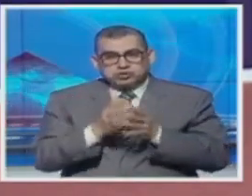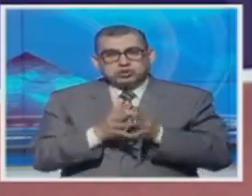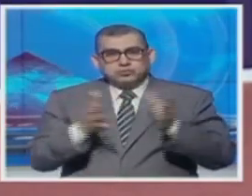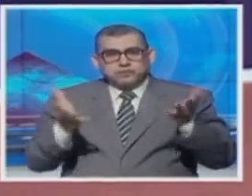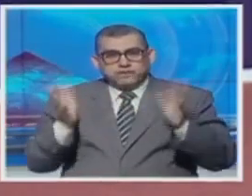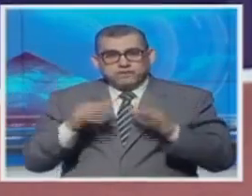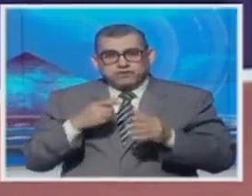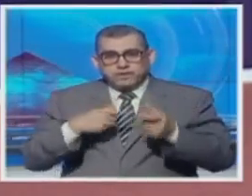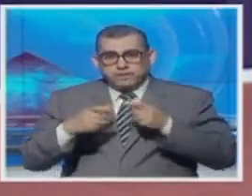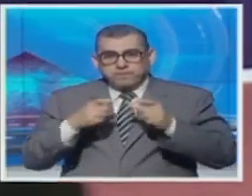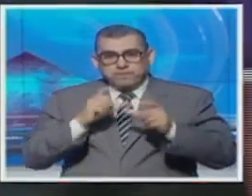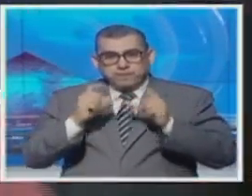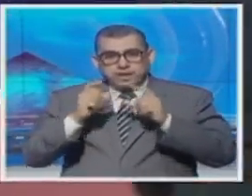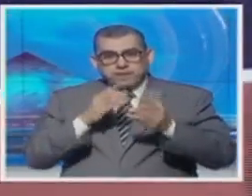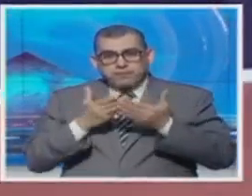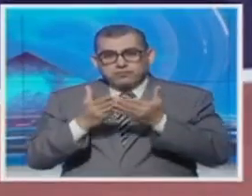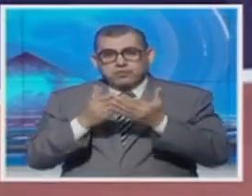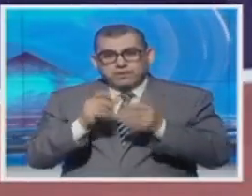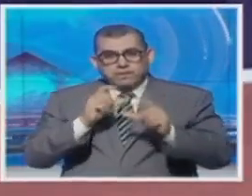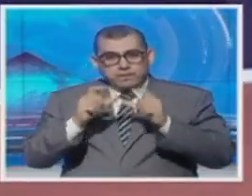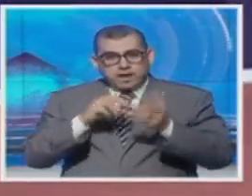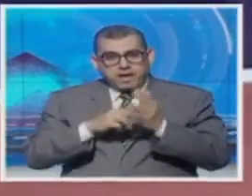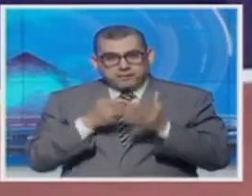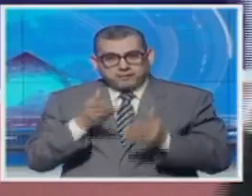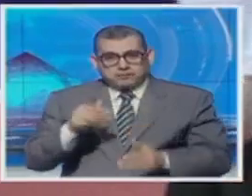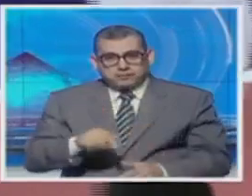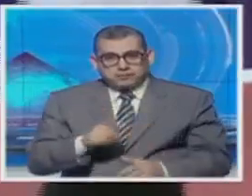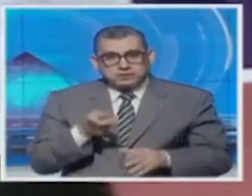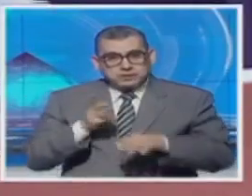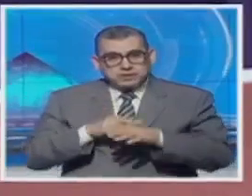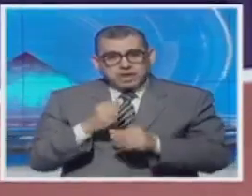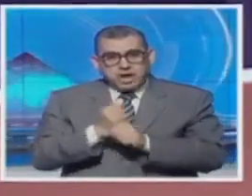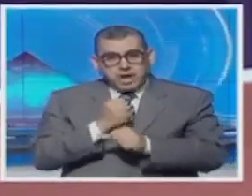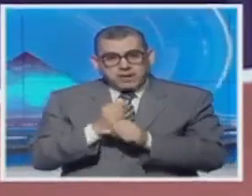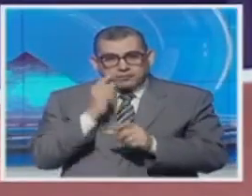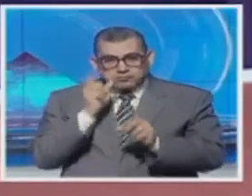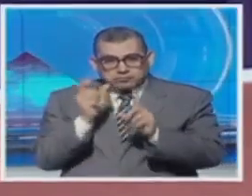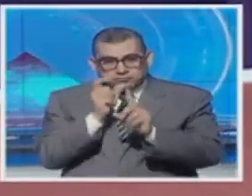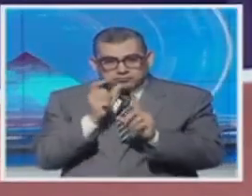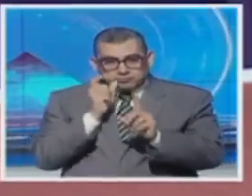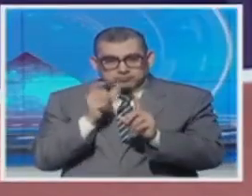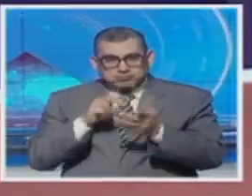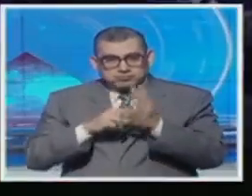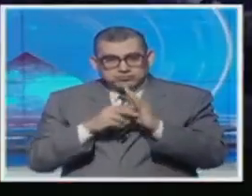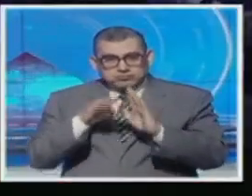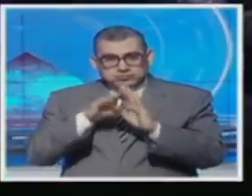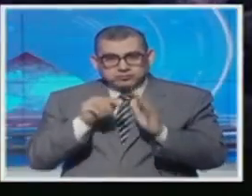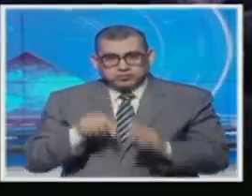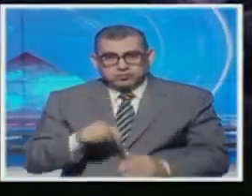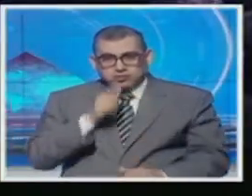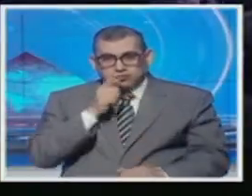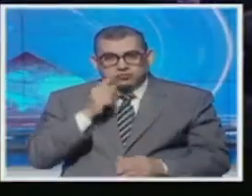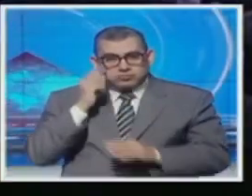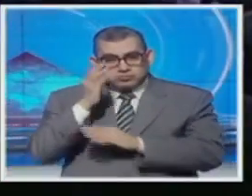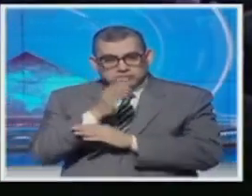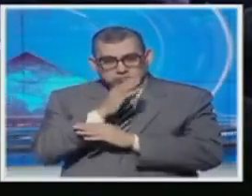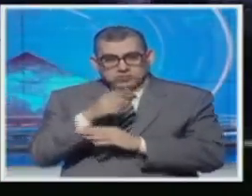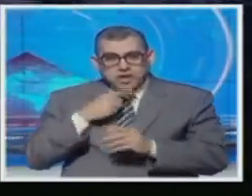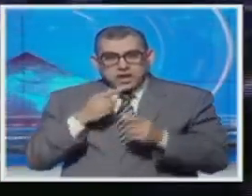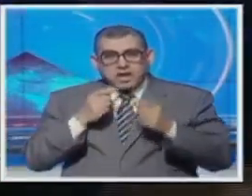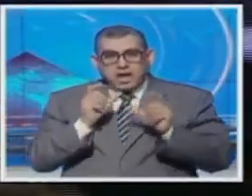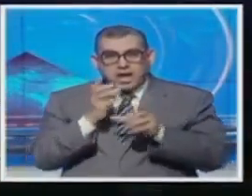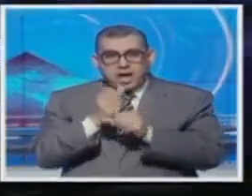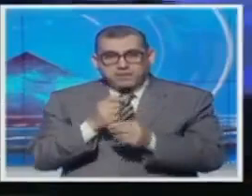من سوق مصرفي، نقدم خدمات مصرفية، بالإضافة لعمليات الرقابة وتأمين البيانات. استراتيجيات الامن السيبراني